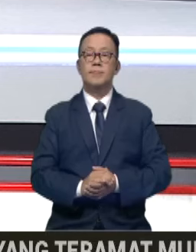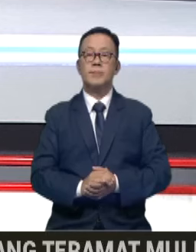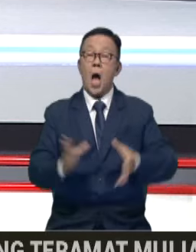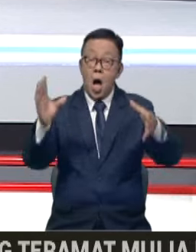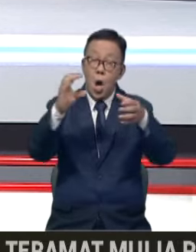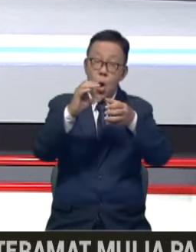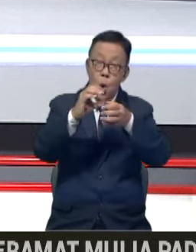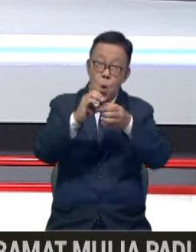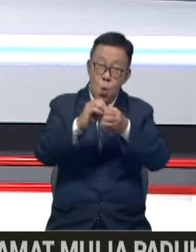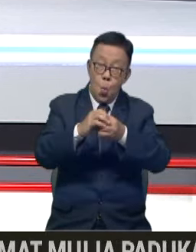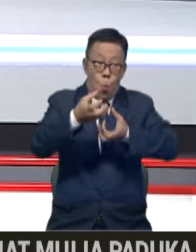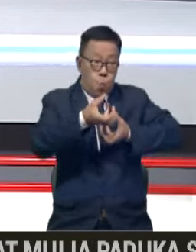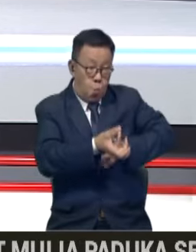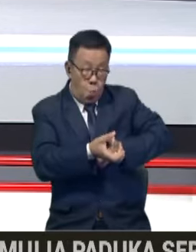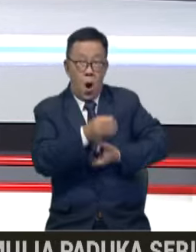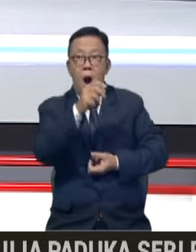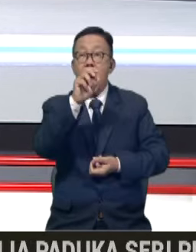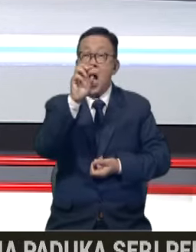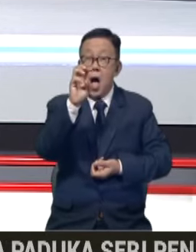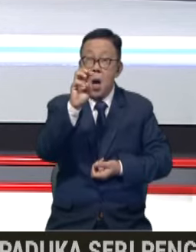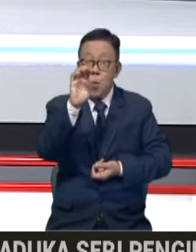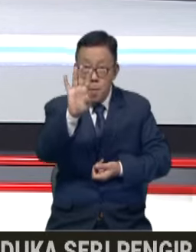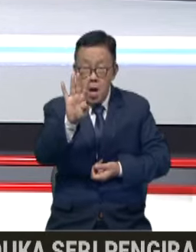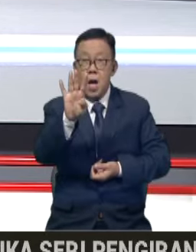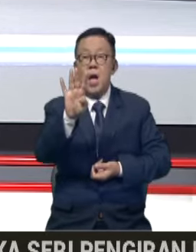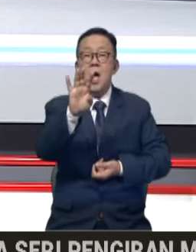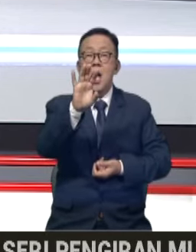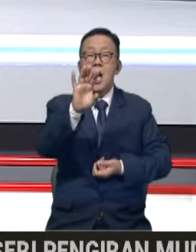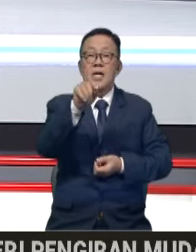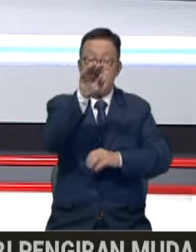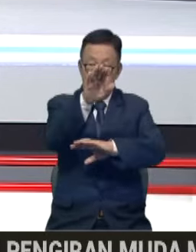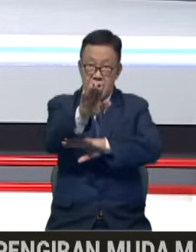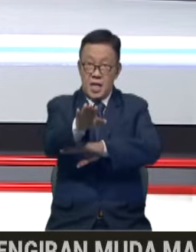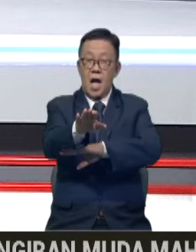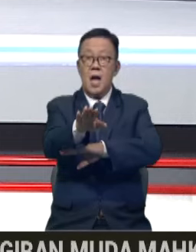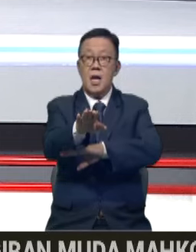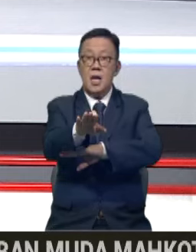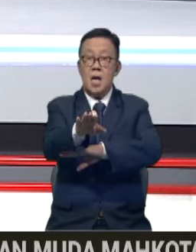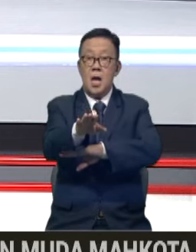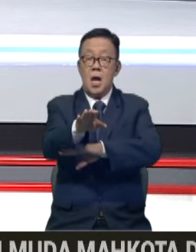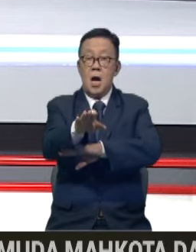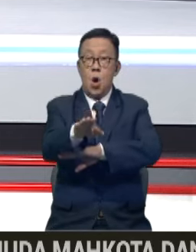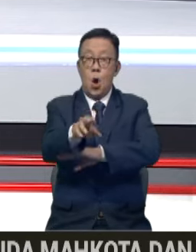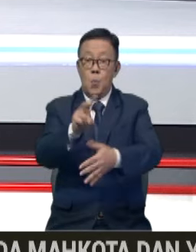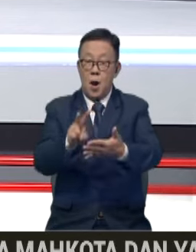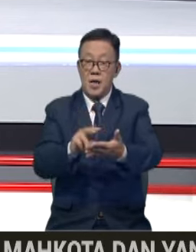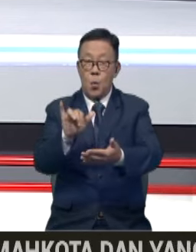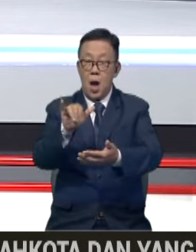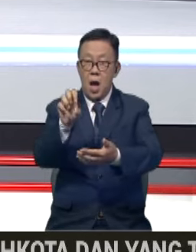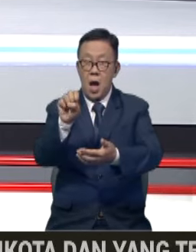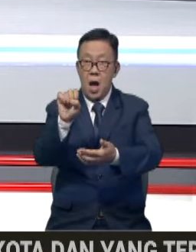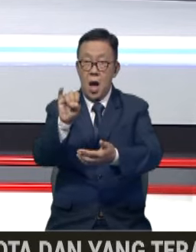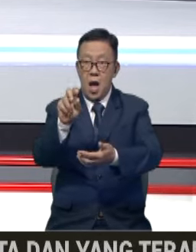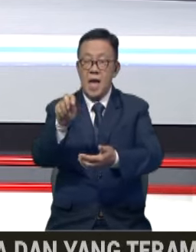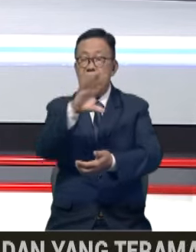Sempena sambutan Hari Bomba ke-64, Jabatan Bomba dan Penyelamat petang tadi menganjurkan majlis membaca surah Yasin